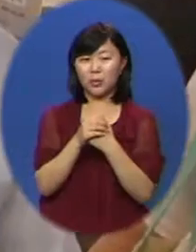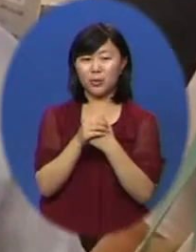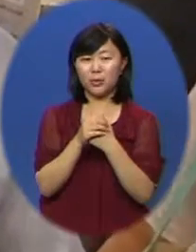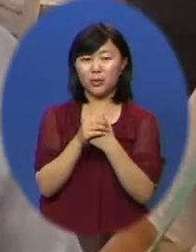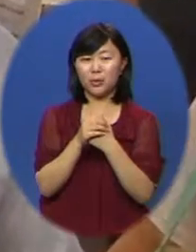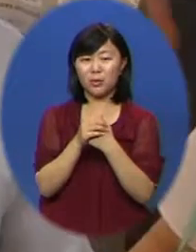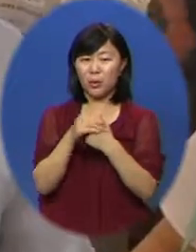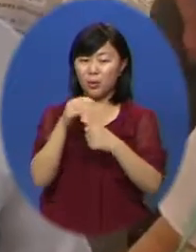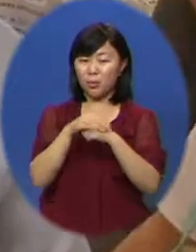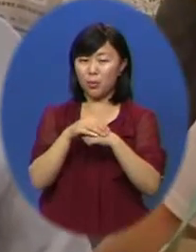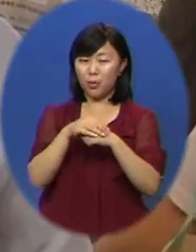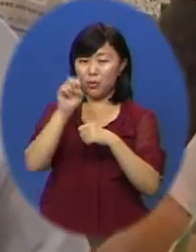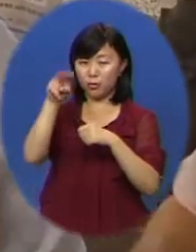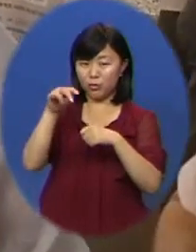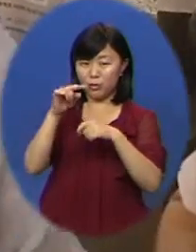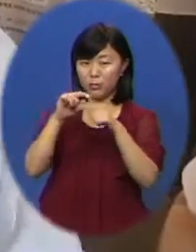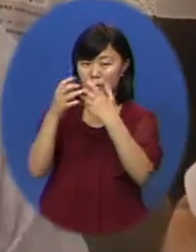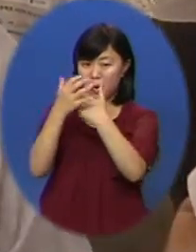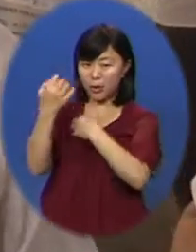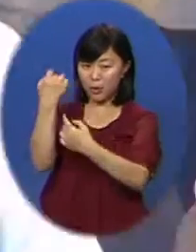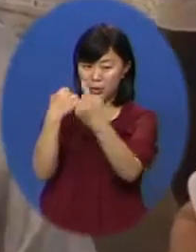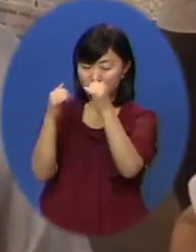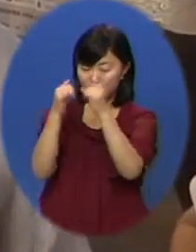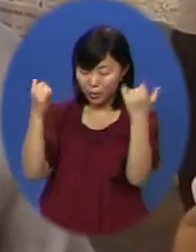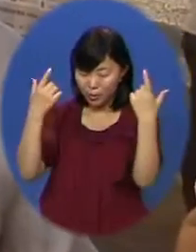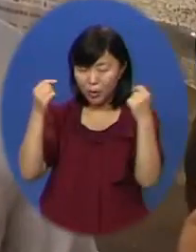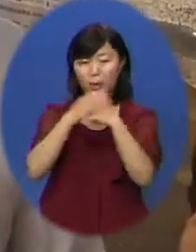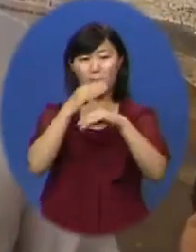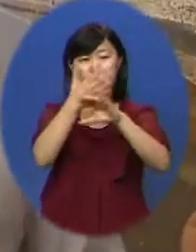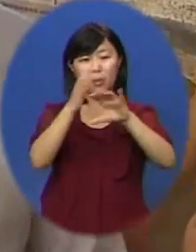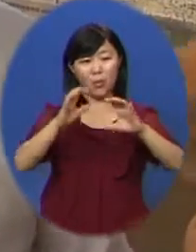오신 외국인 손님들도 외국에 우리가 그